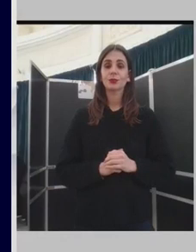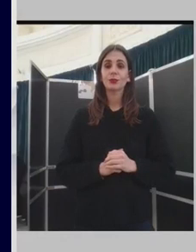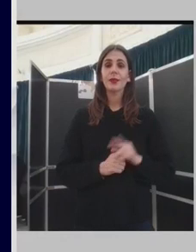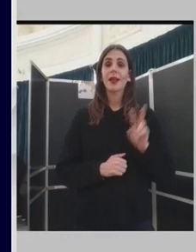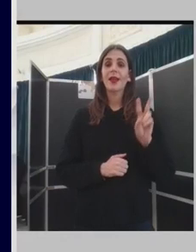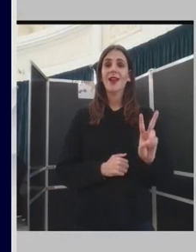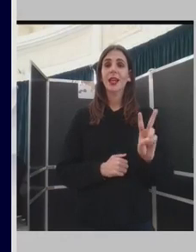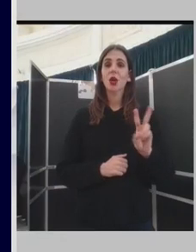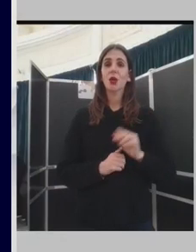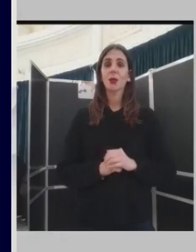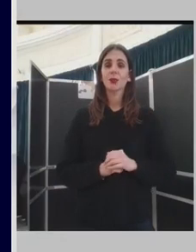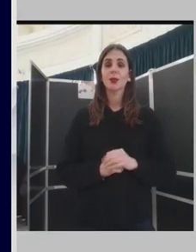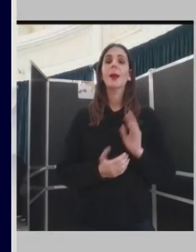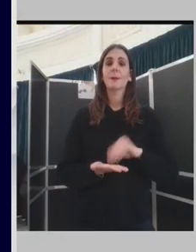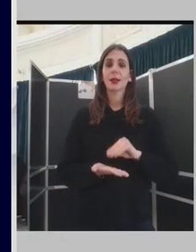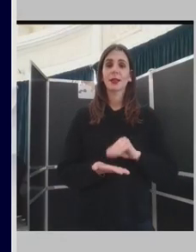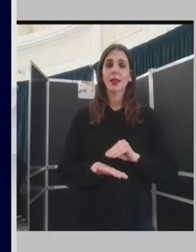Vecchio,